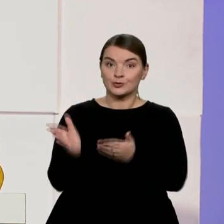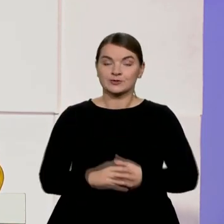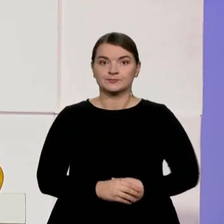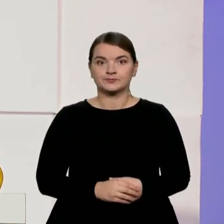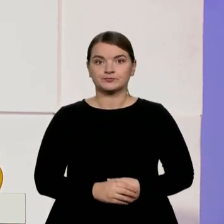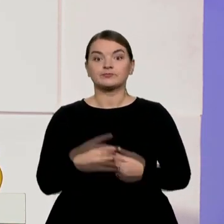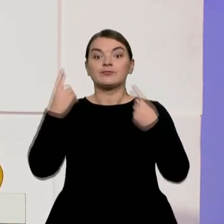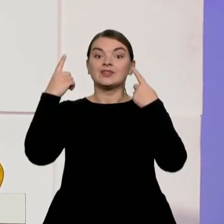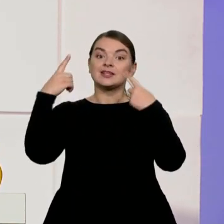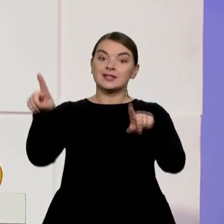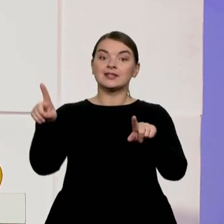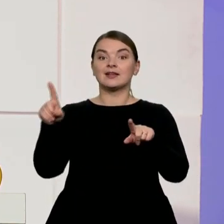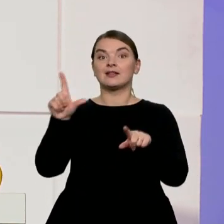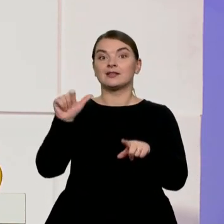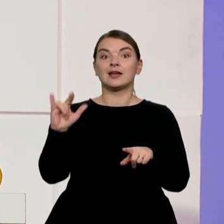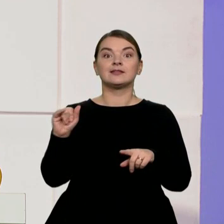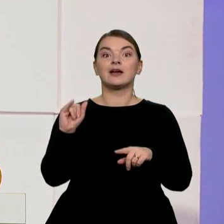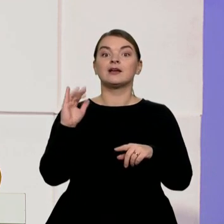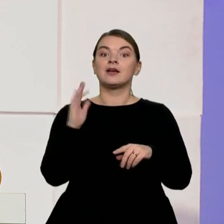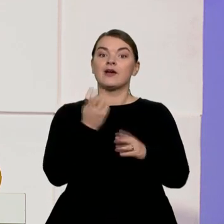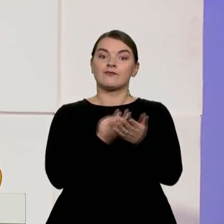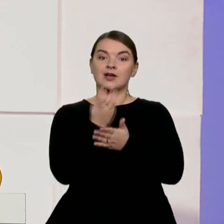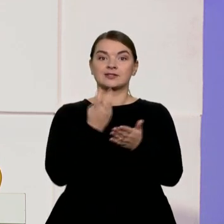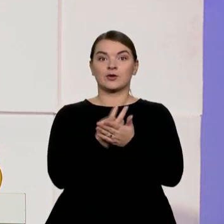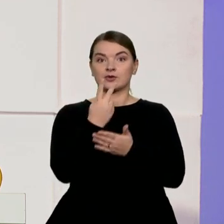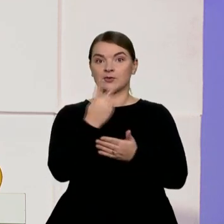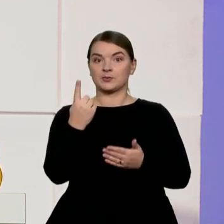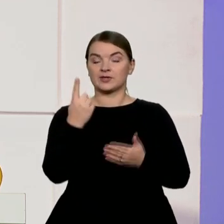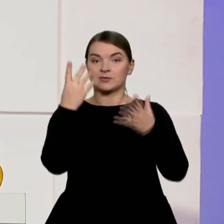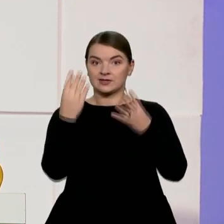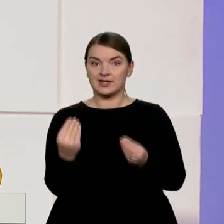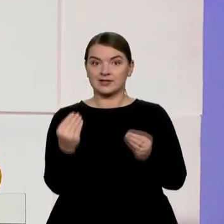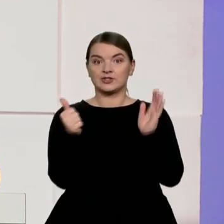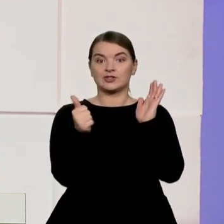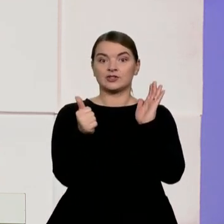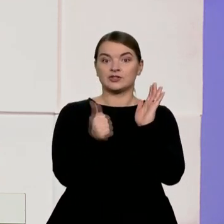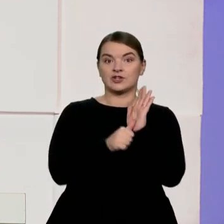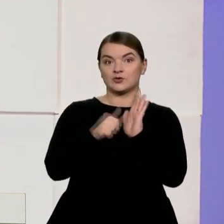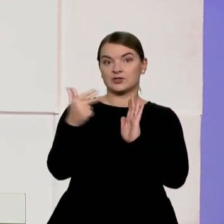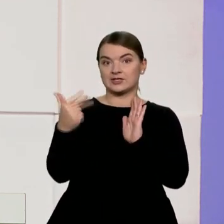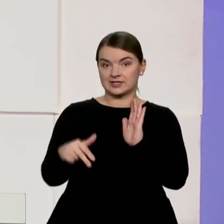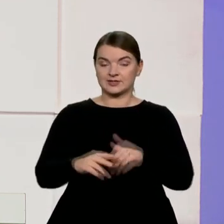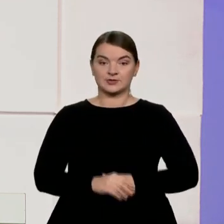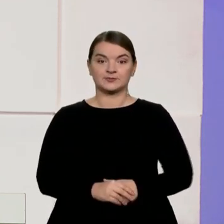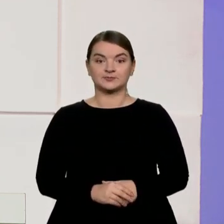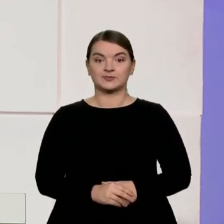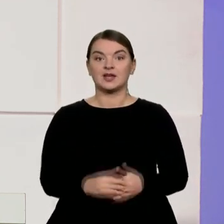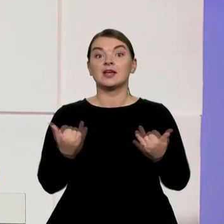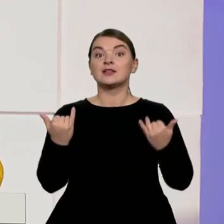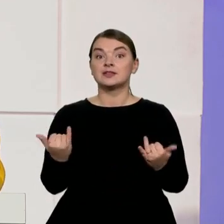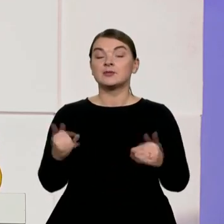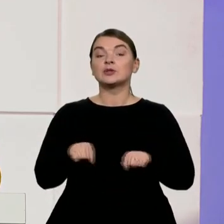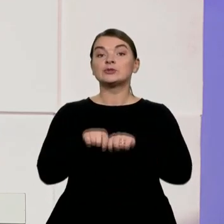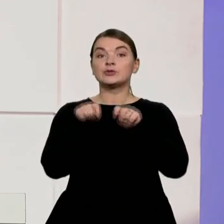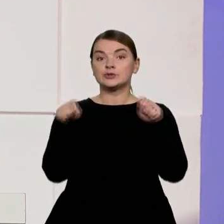merus diskusijų laida bus transliuojama vasario 21 dieną 18.30. Pradedame šio